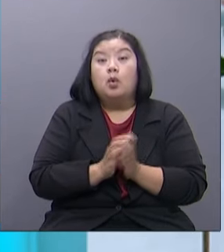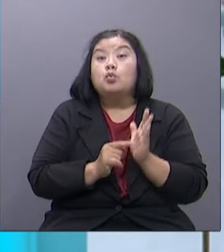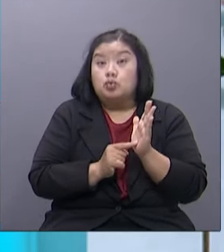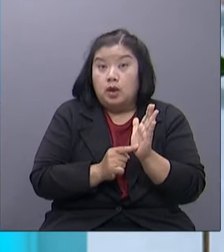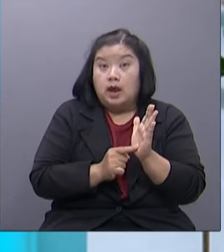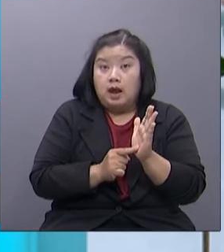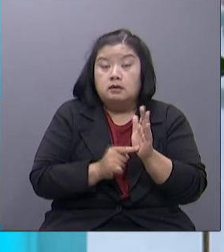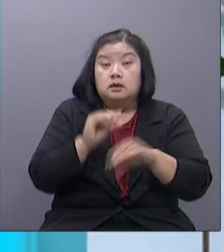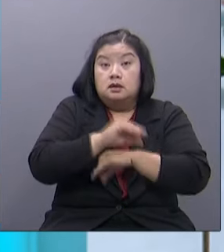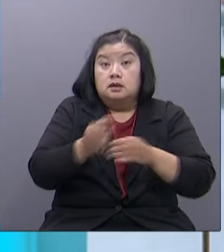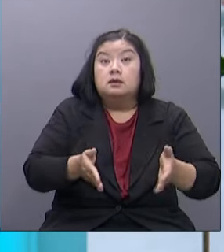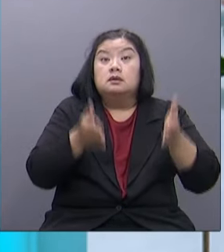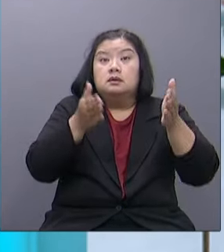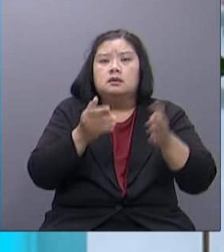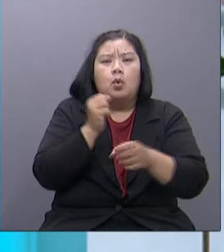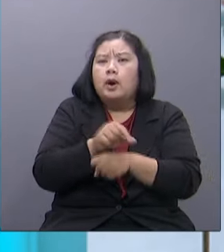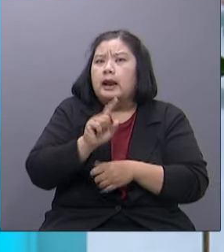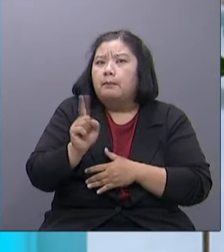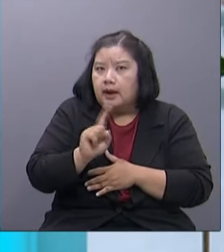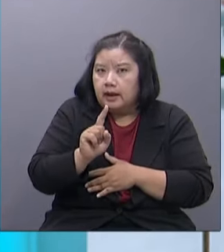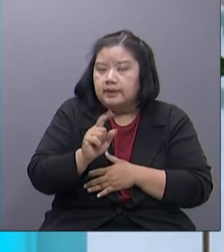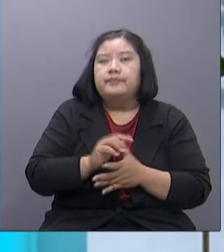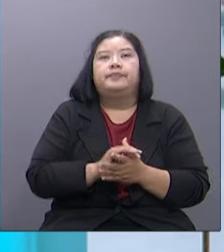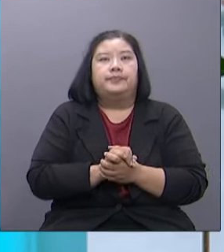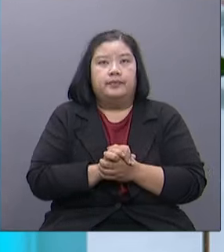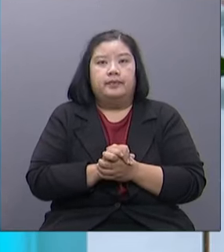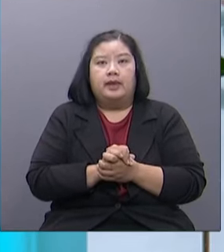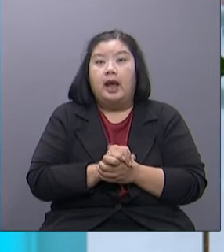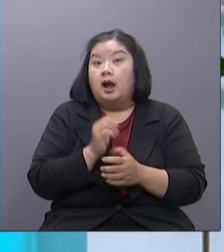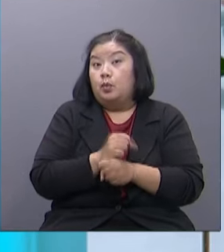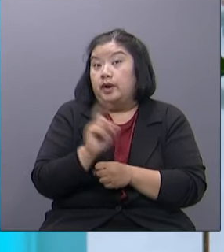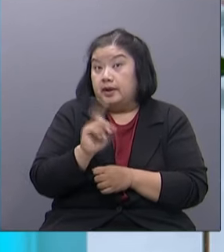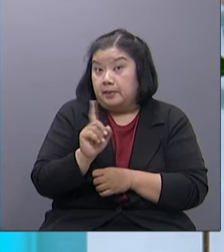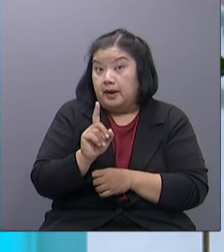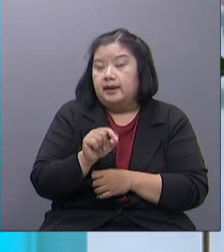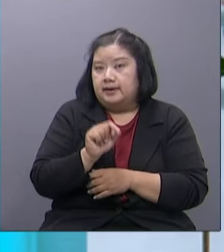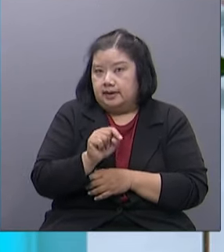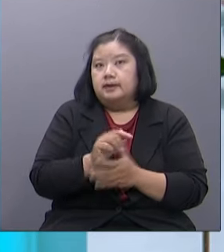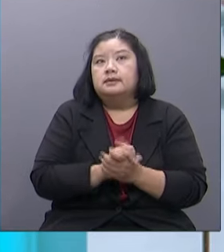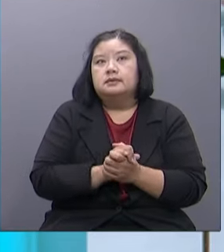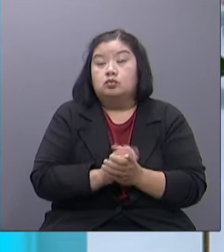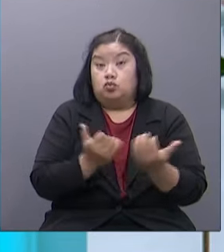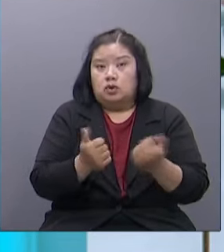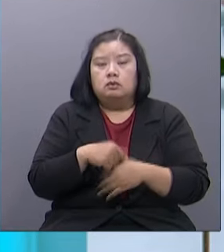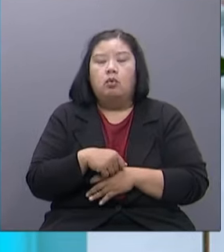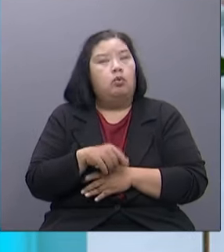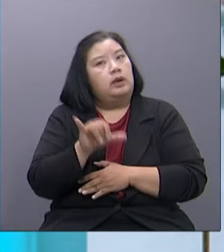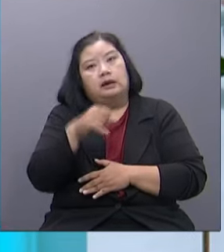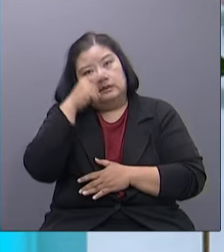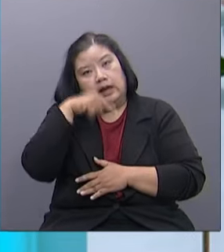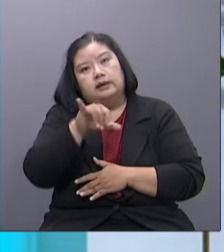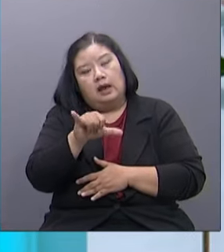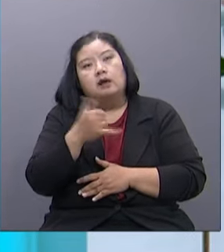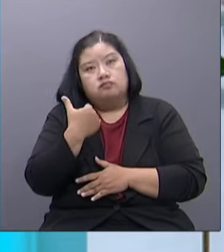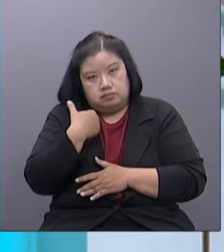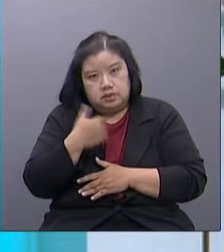อาคารอะไรนะครับต้องเราต้องจำแนกให้ได้นะครับว่าอาารใช้งานอะไรนะครับซึ่งยังไม่มีละเอียดถึงขนาดนั้นนะประเทศไทยนะครับมีแค่ตลาด